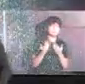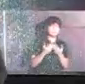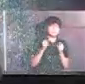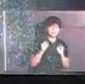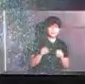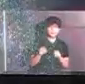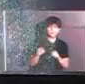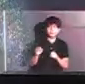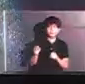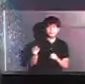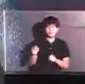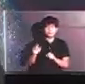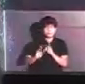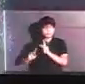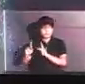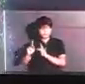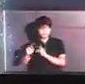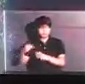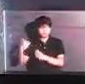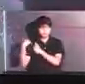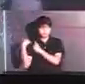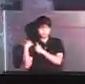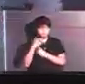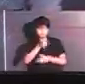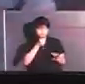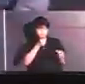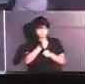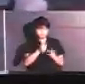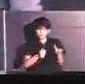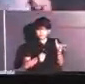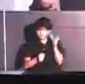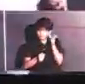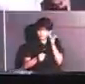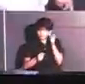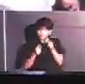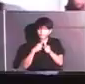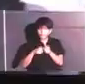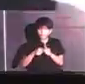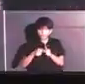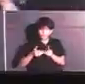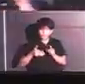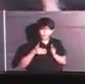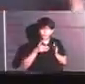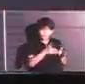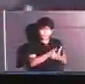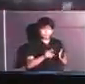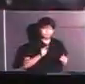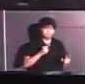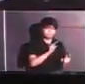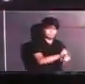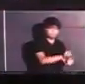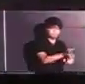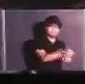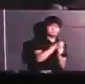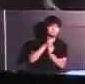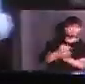kita ko yan. So, one-oriented lang ako kayo at yan na ito. Anong pagkakataon ko?